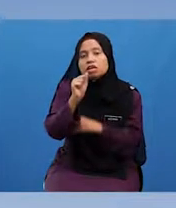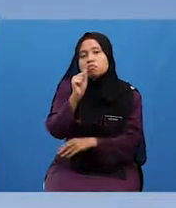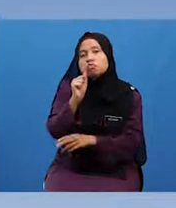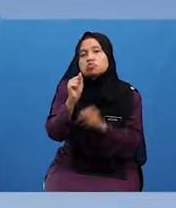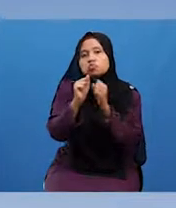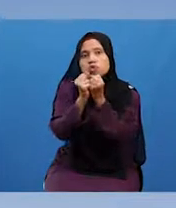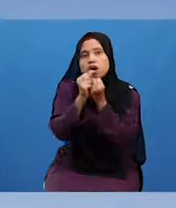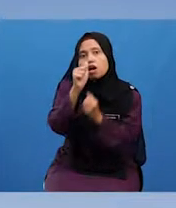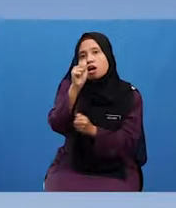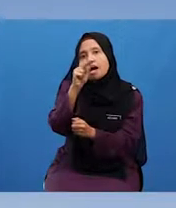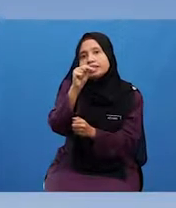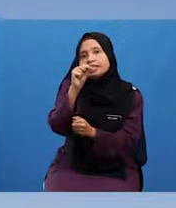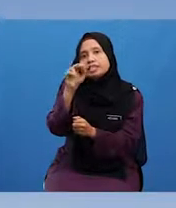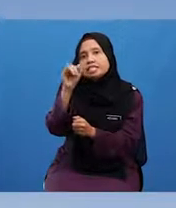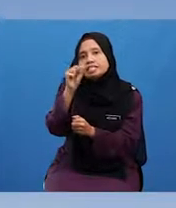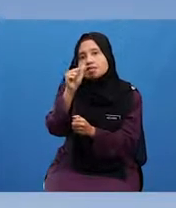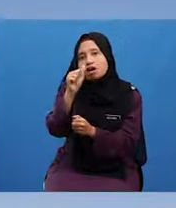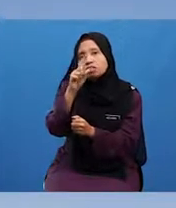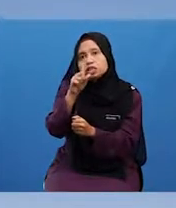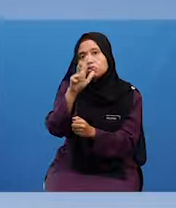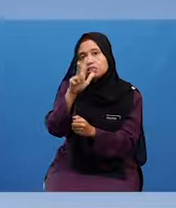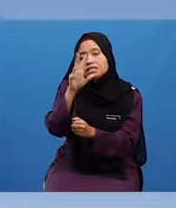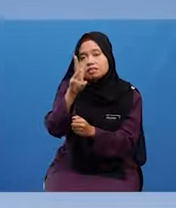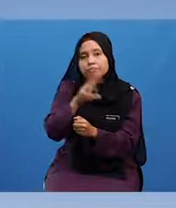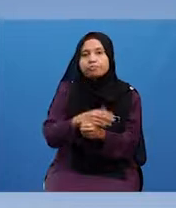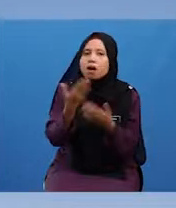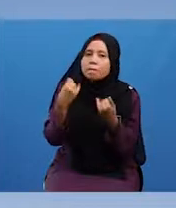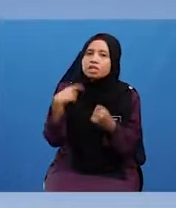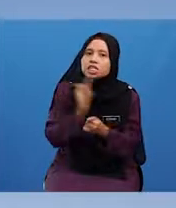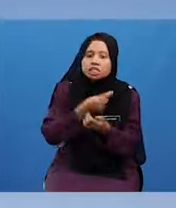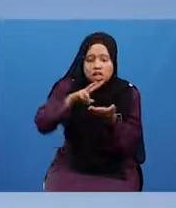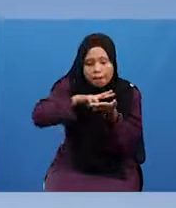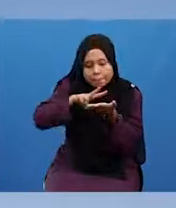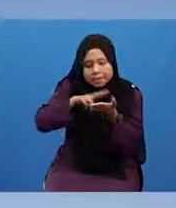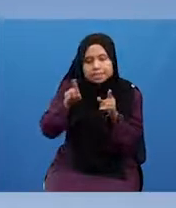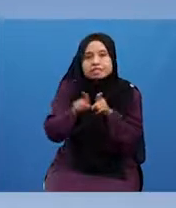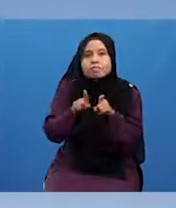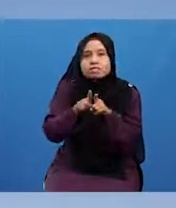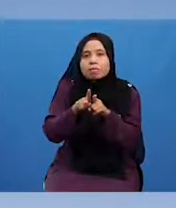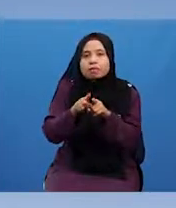An-Nisa ayat 136. Mari kita baca bersama-sama.